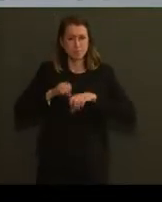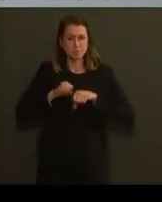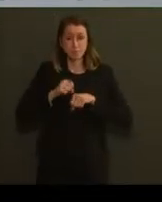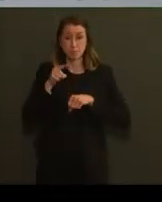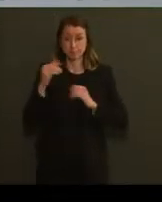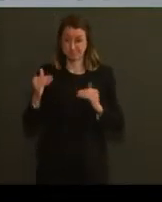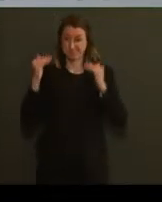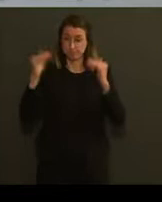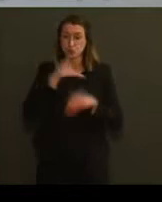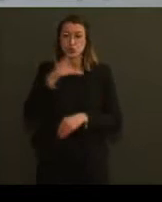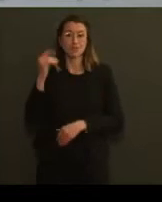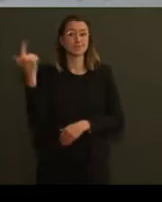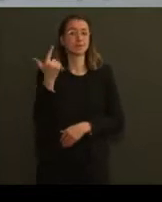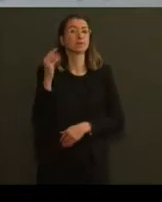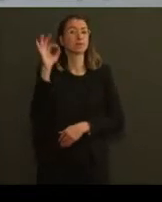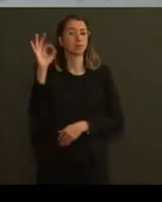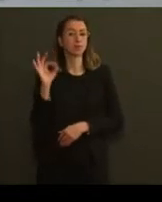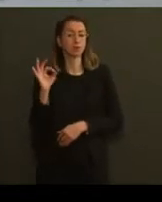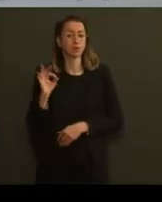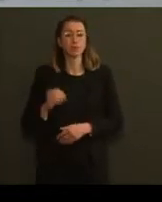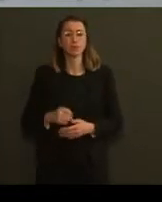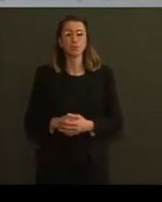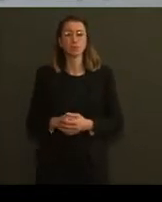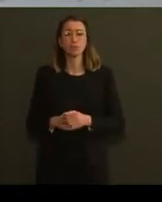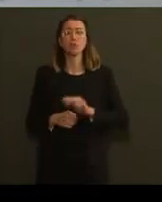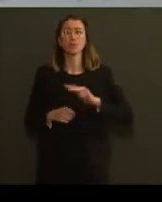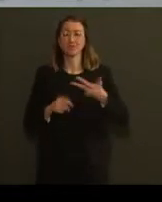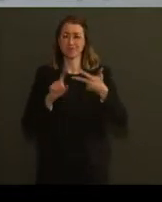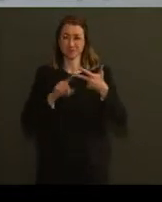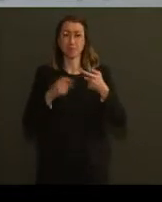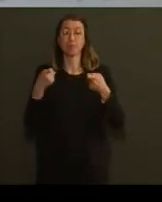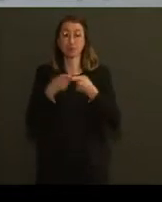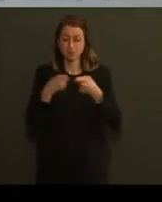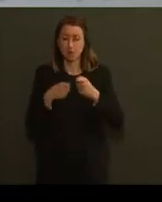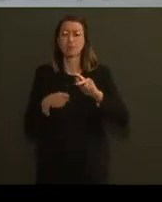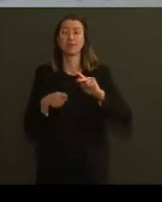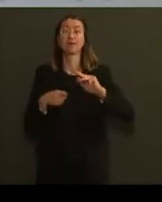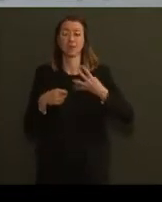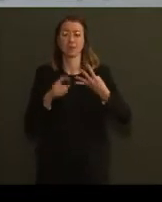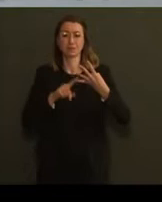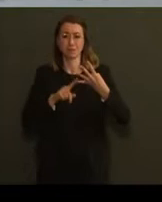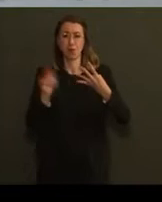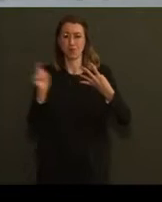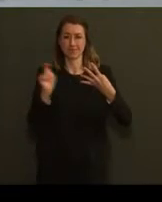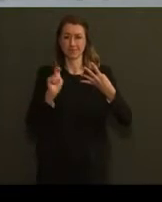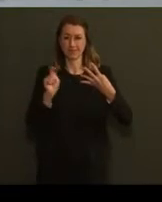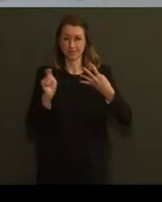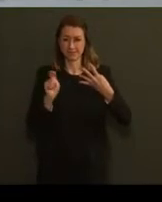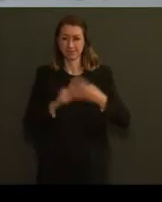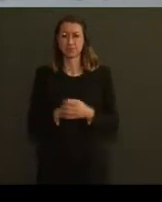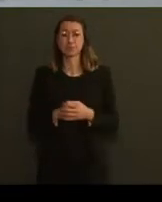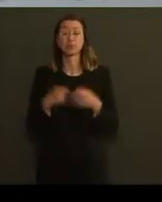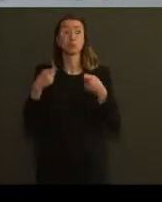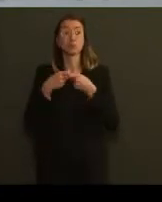Après ces deux provinces viennent Bruxelles et Anvers, Bruxelles avec 1174 nouveaux cas et Anvers